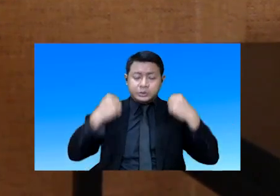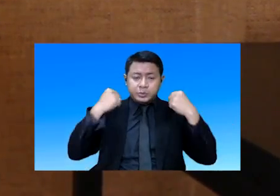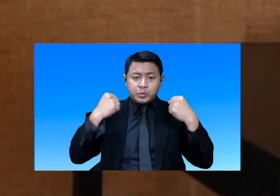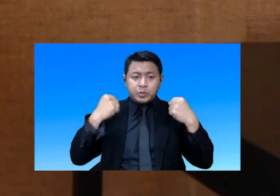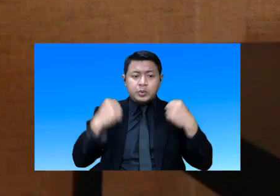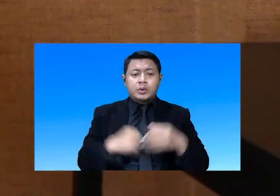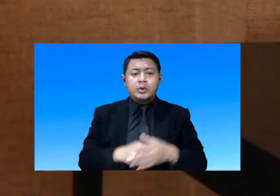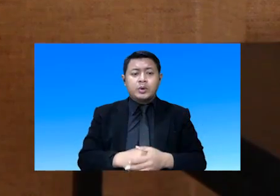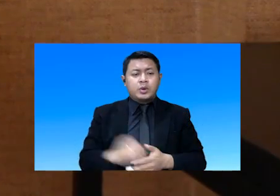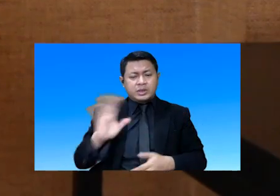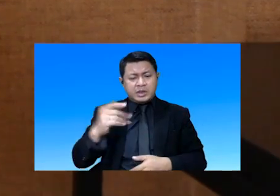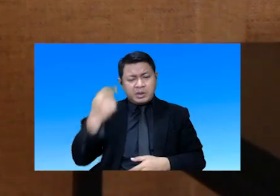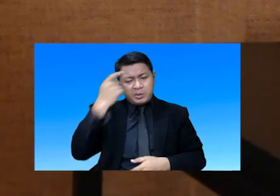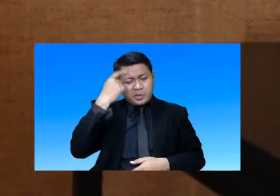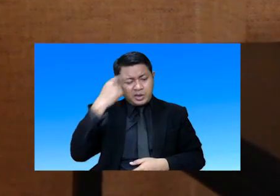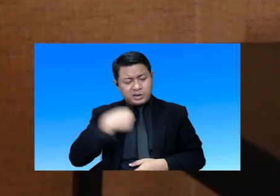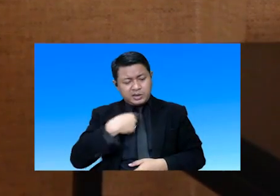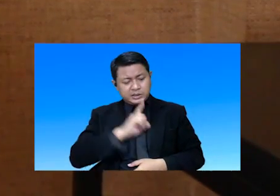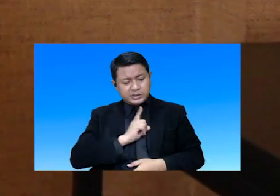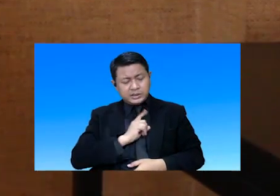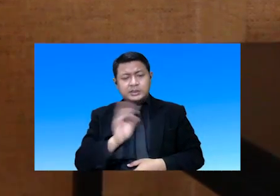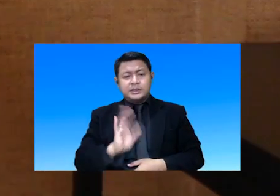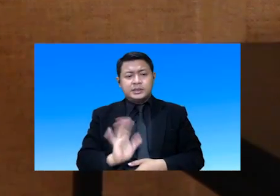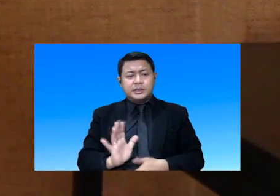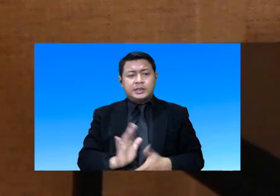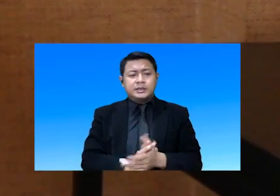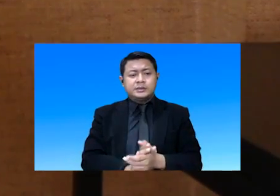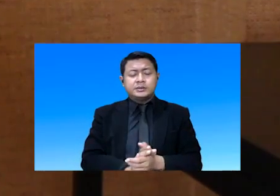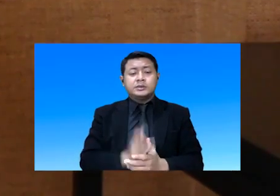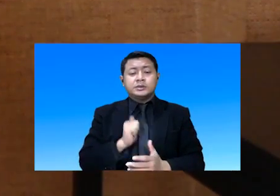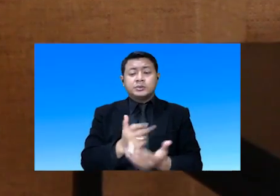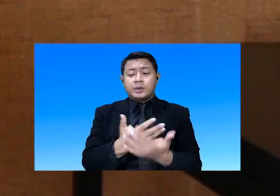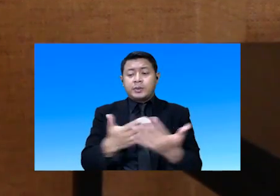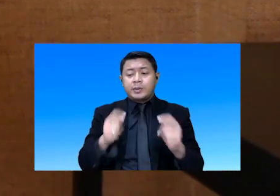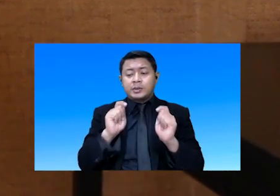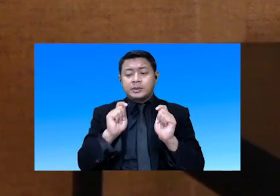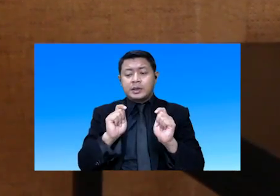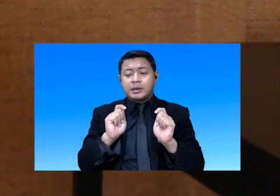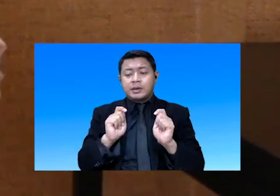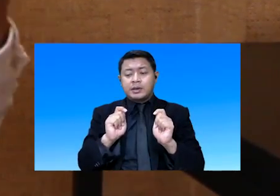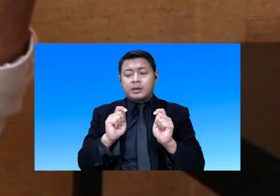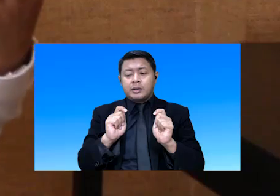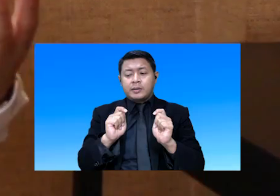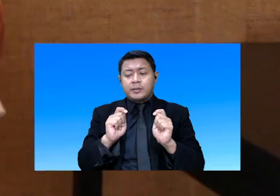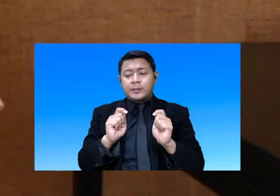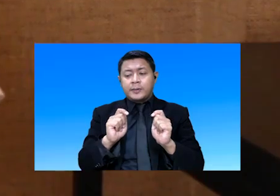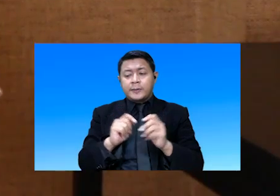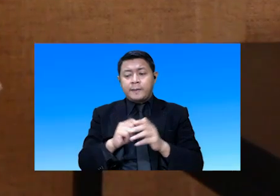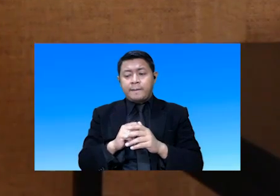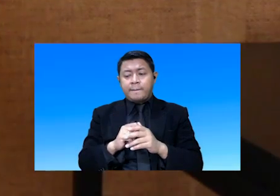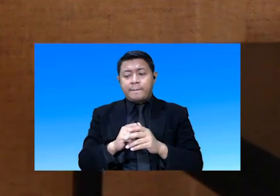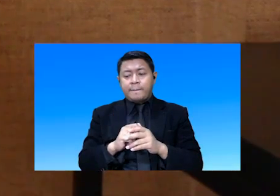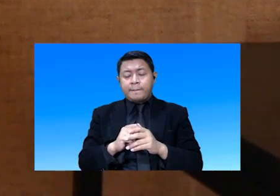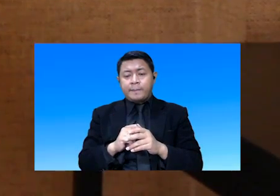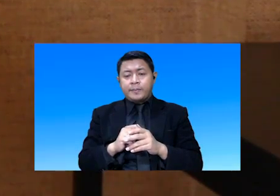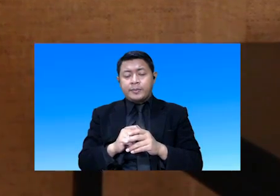dia sendiri atau untuk berkaya diri ya, mereka yang bisa menggunakan apa yang sudah diberikan Tuhan dalam dirinya untuk orang lain.